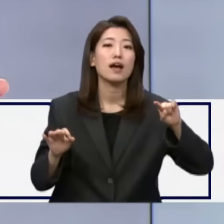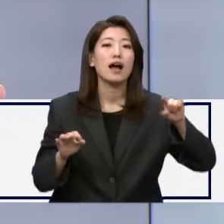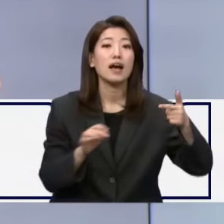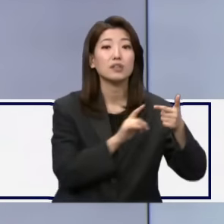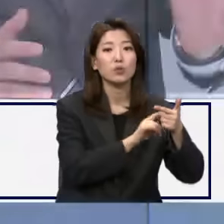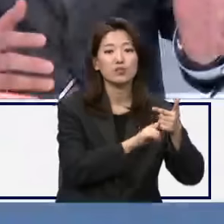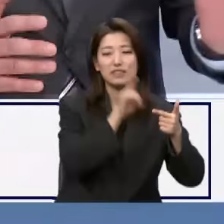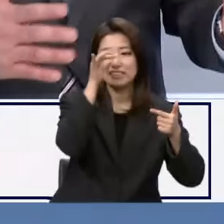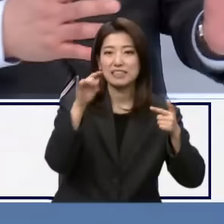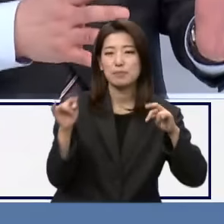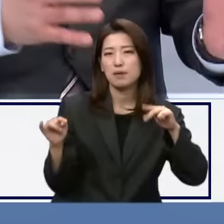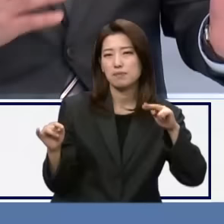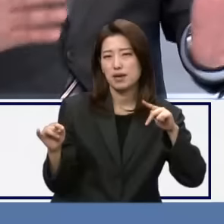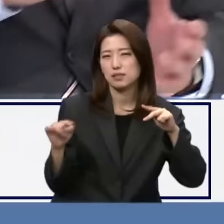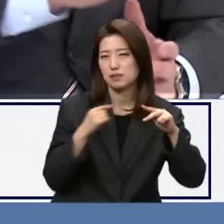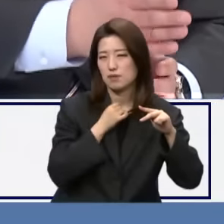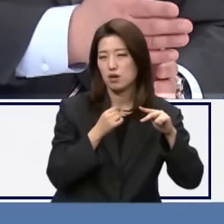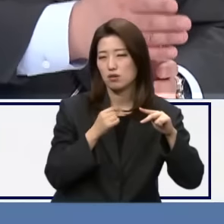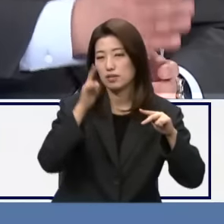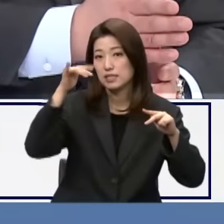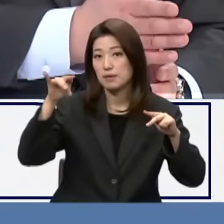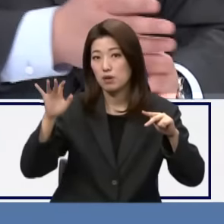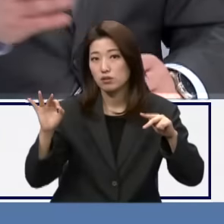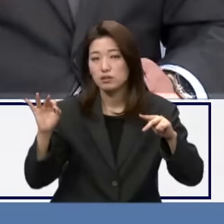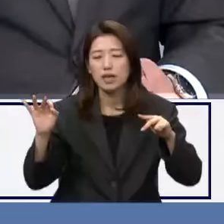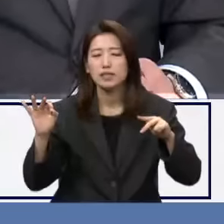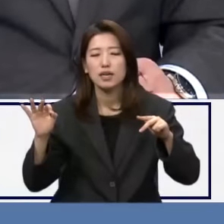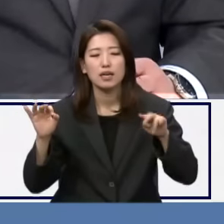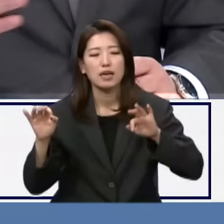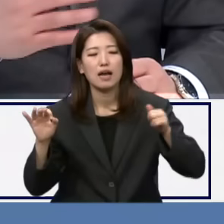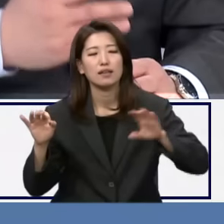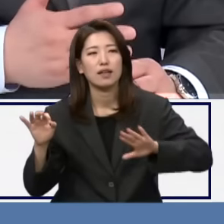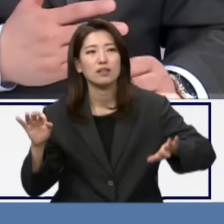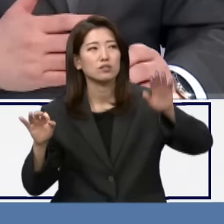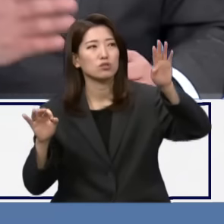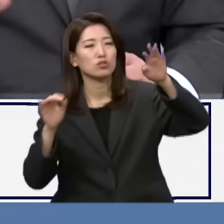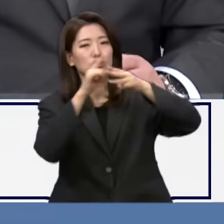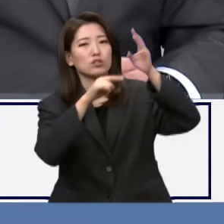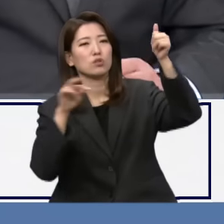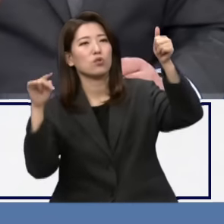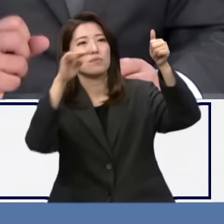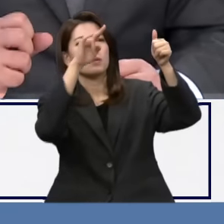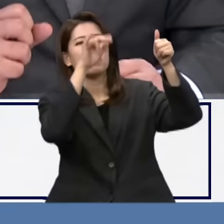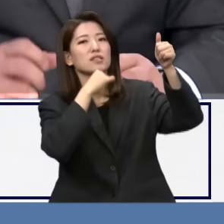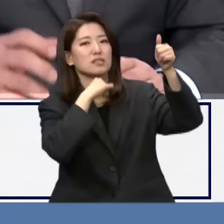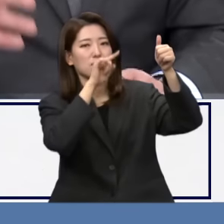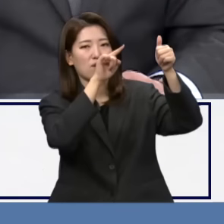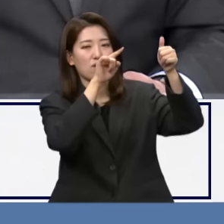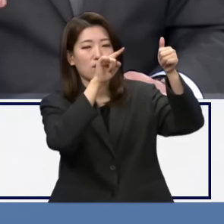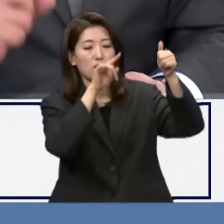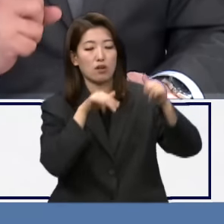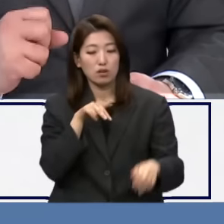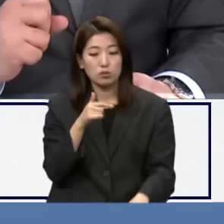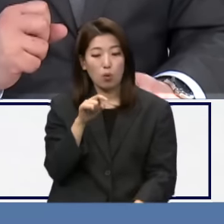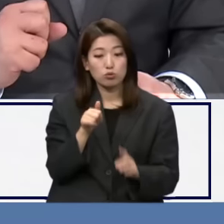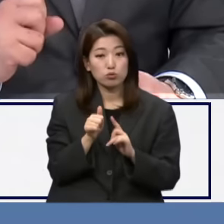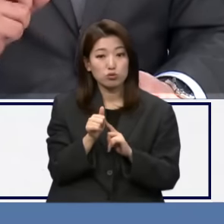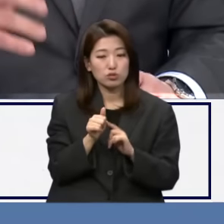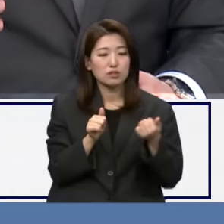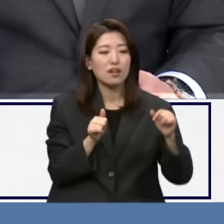정부를 어떻게 하든 끌어들여서 지금 윤성일 좀 심판 끌어들이는데 조국 대표는 살짝 빠지면서 한동훈을 소환하는 거예요 그러니까 한동은 내가